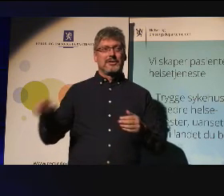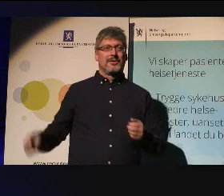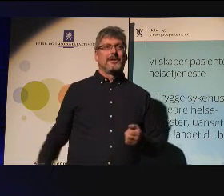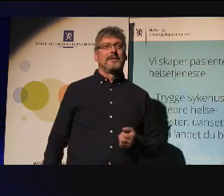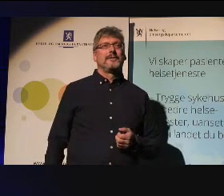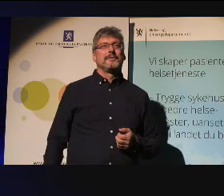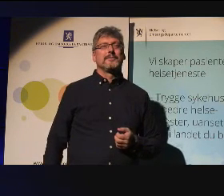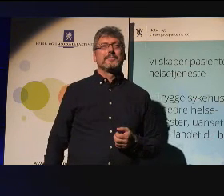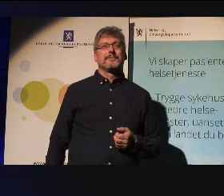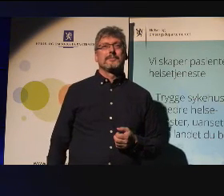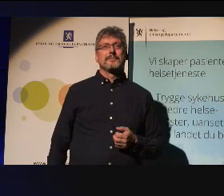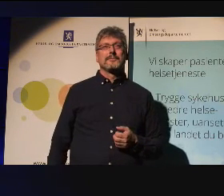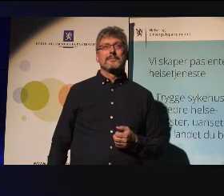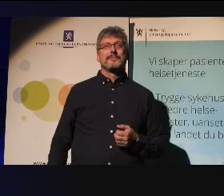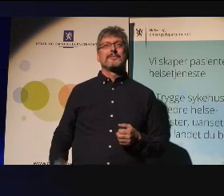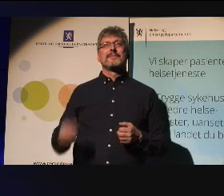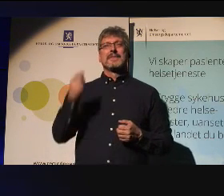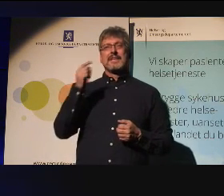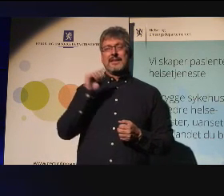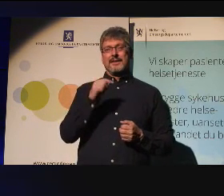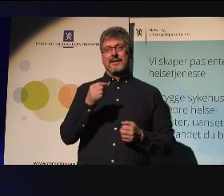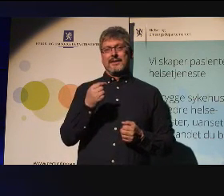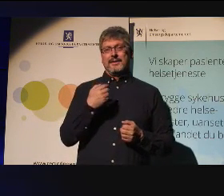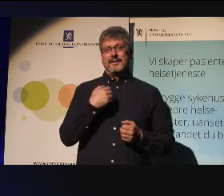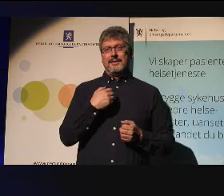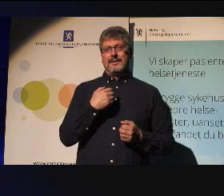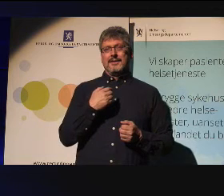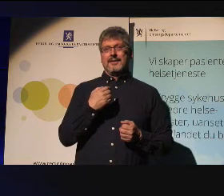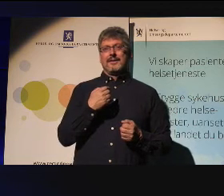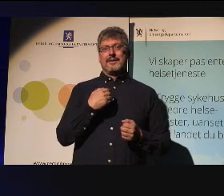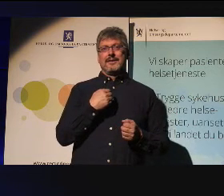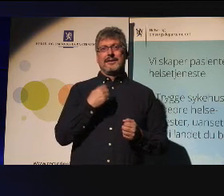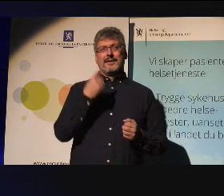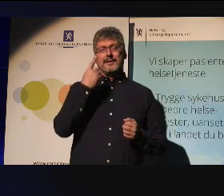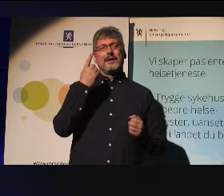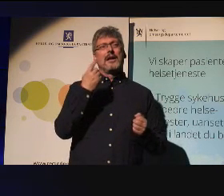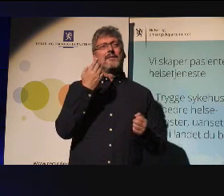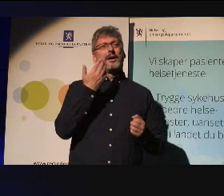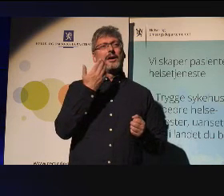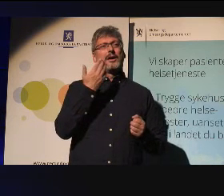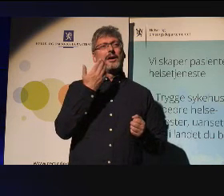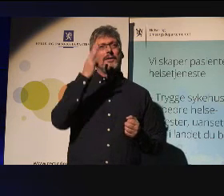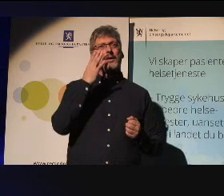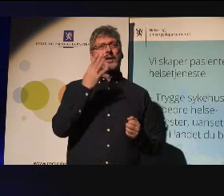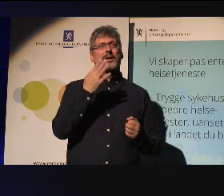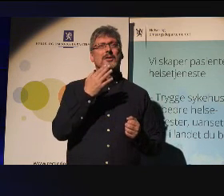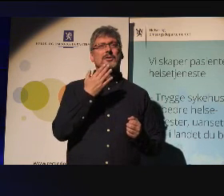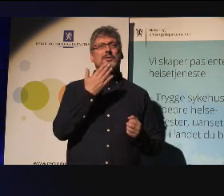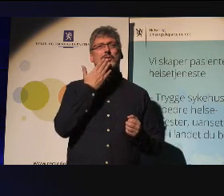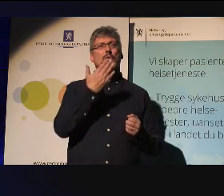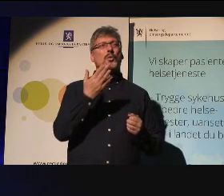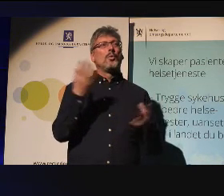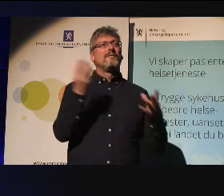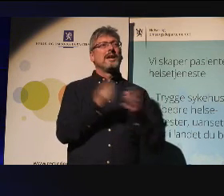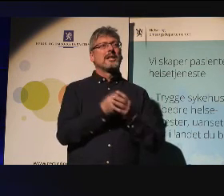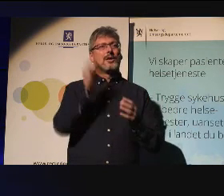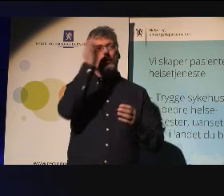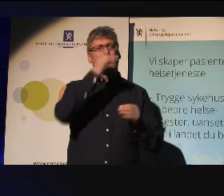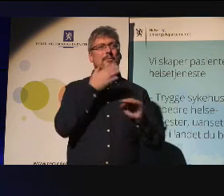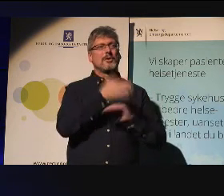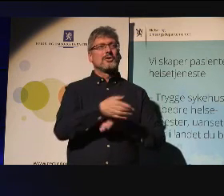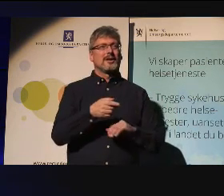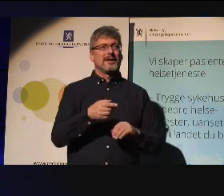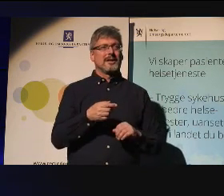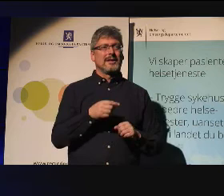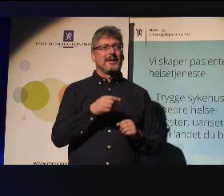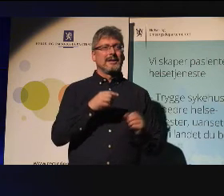besøkt et fantastisk bofellesskap i Oslo, der mennesker med